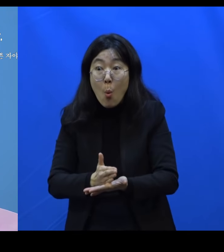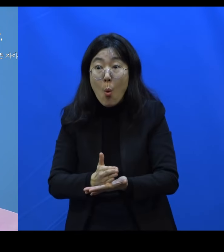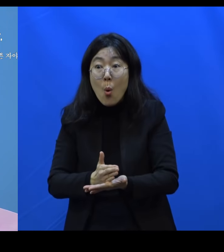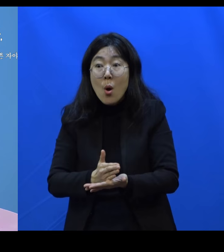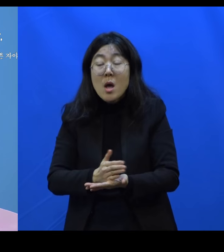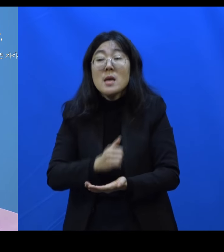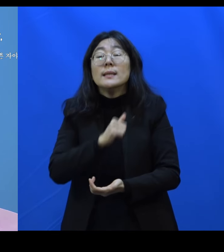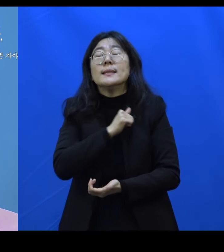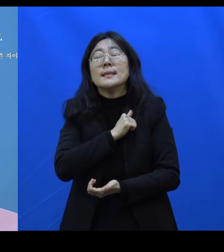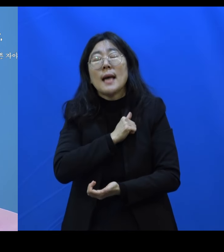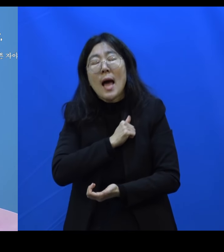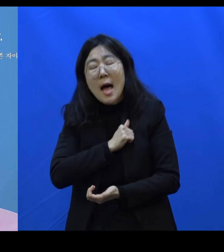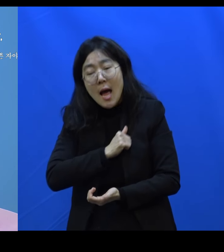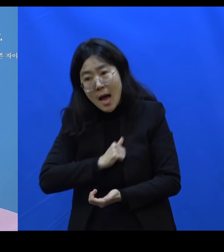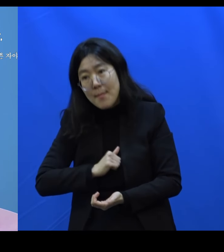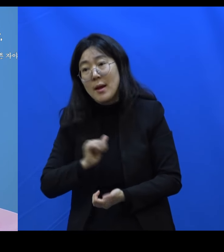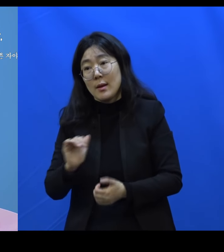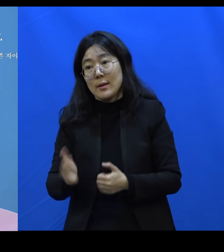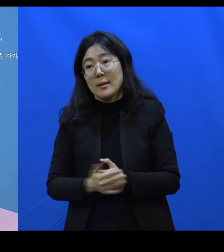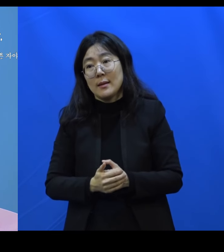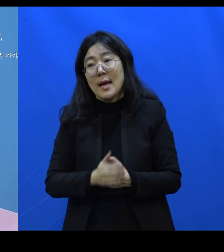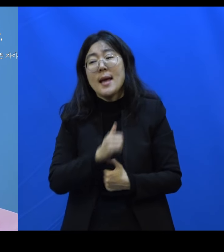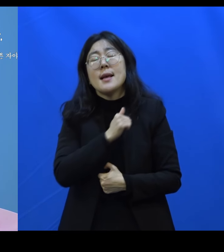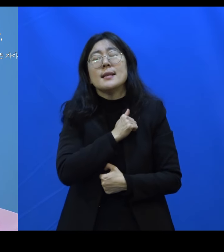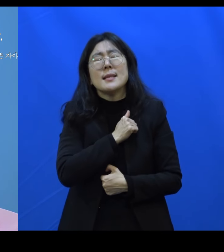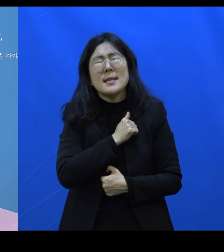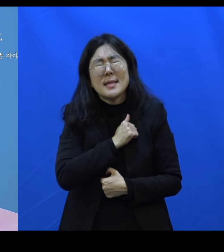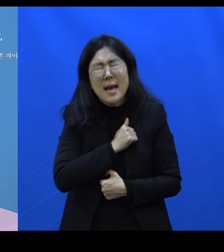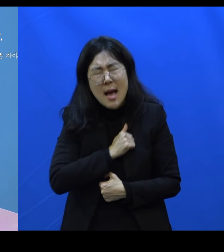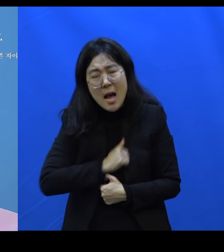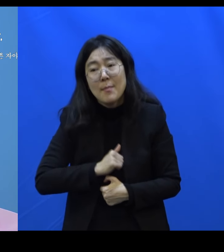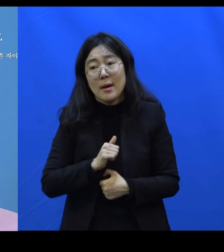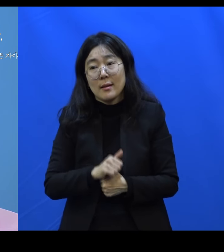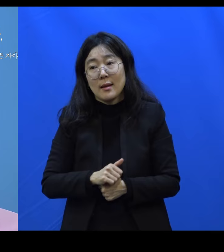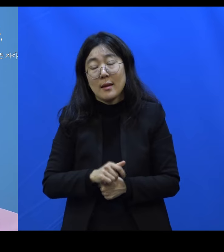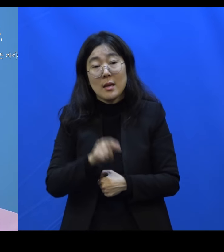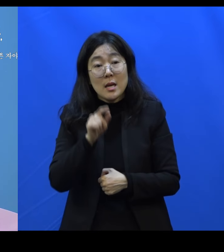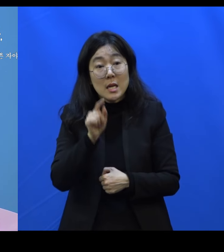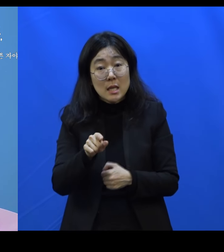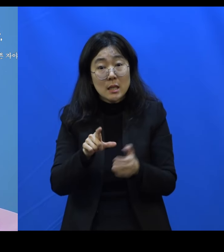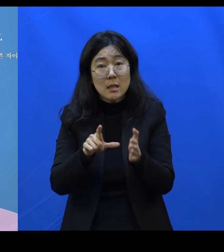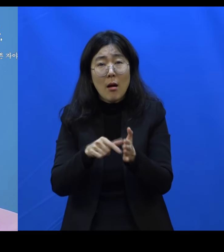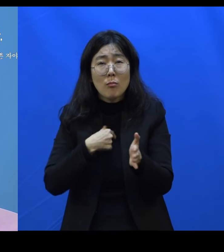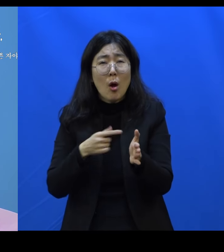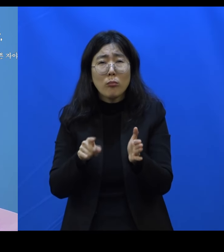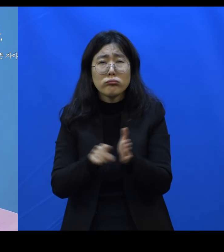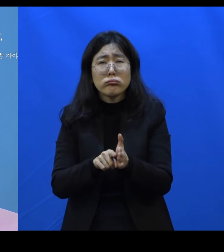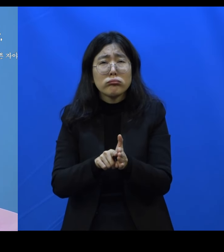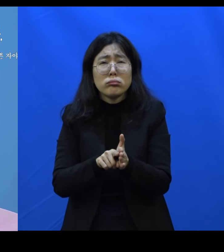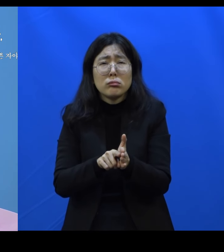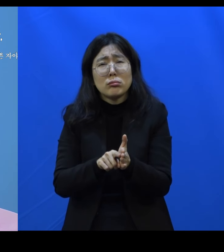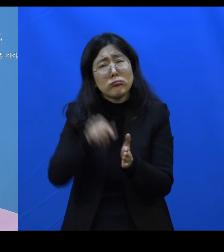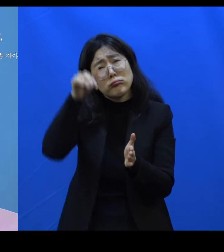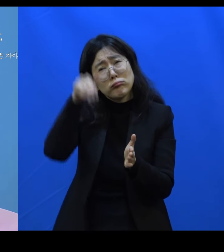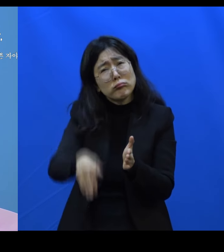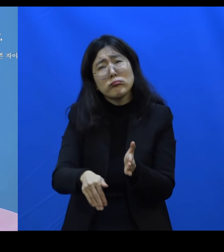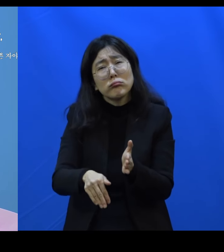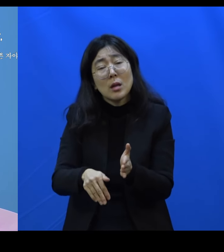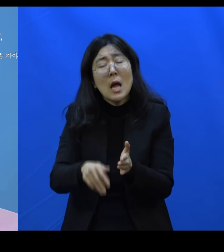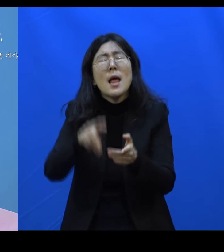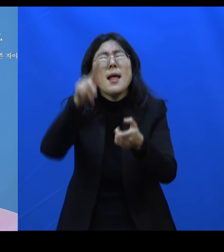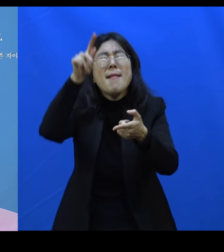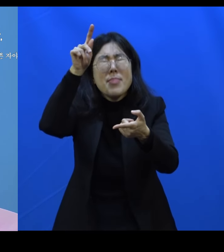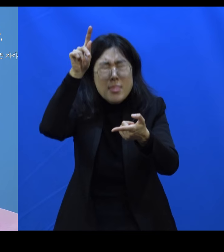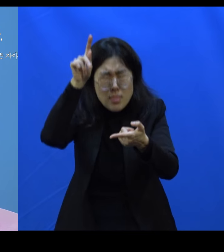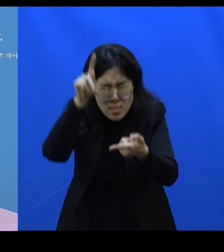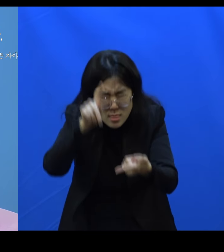근데 그 겨울이, 하나님이 그 겨울을 지나게 하시고 생명의 계절인 봄이